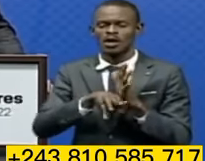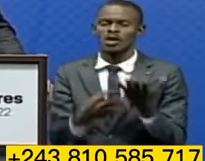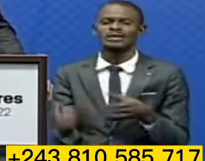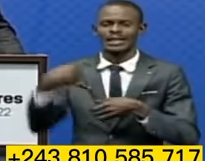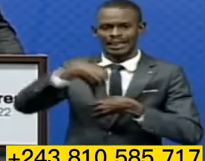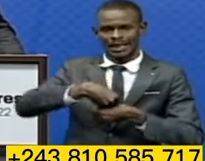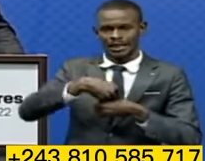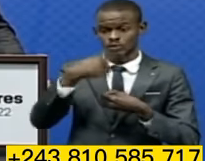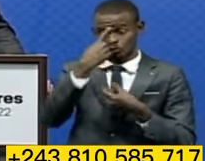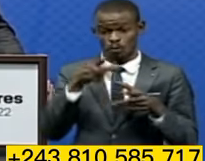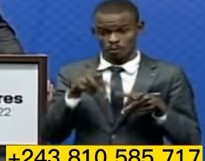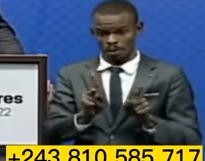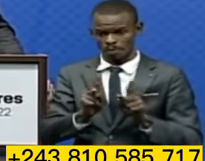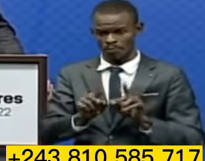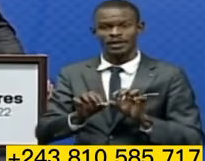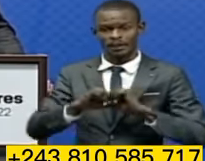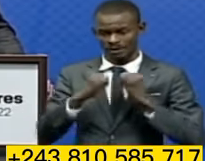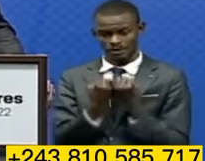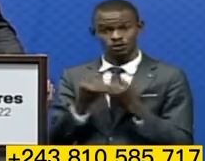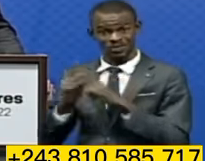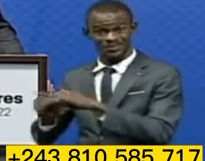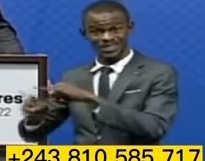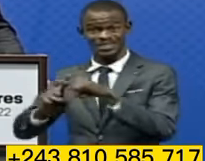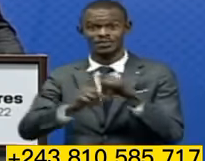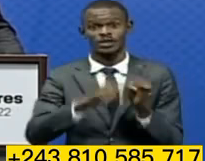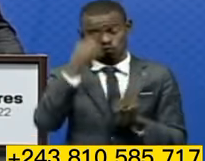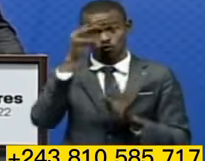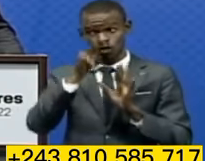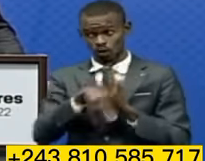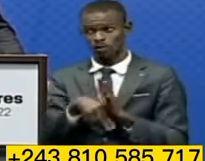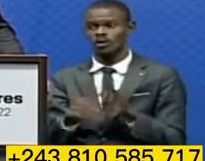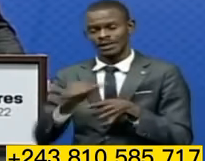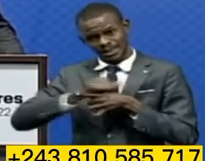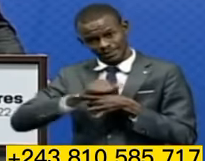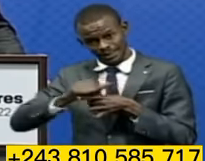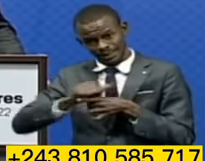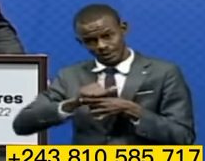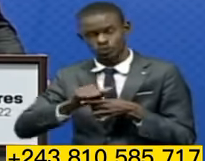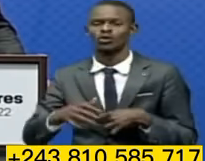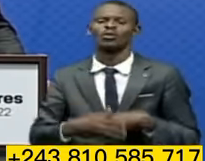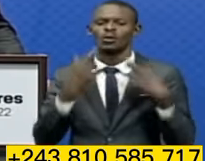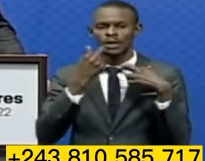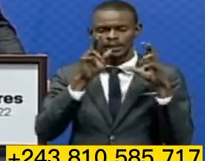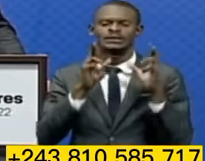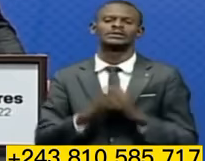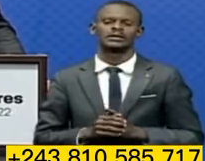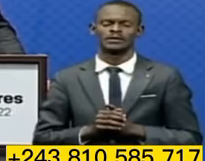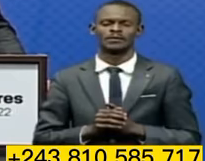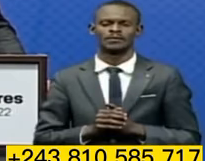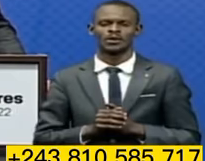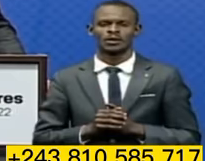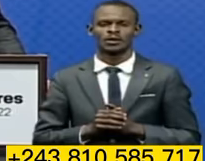de permettre aux différentes structures du gouvernement d'assurer l'intégration efficace de notre pays, dernier entrant dans cette